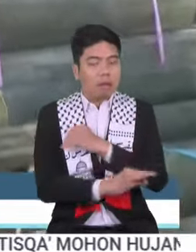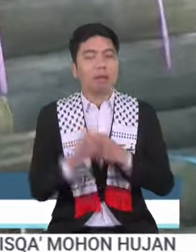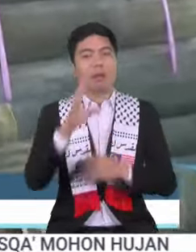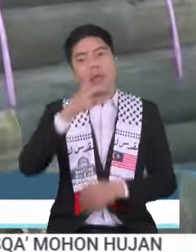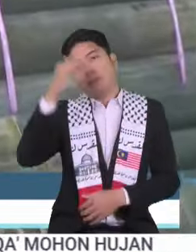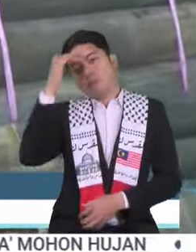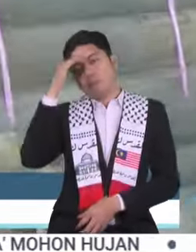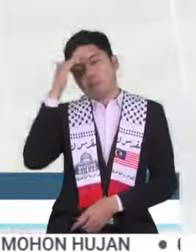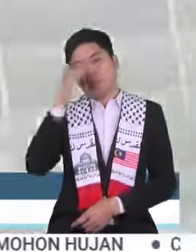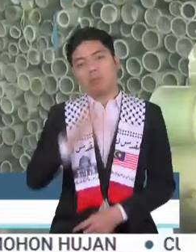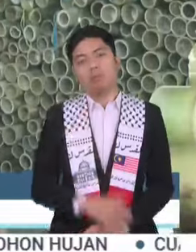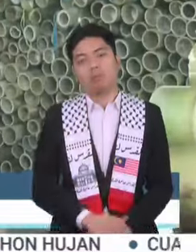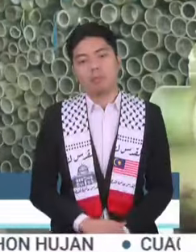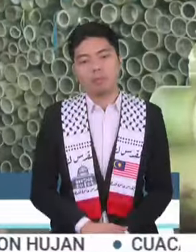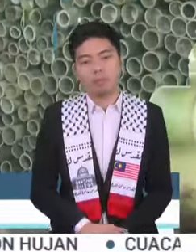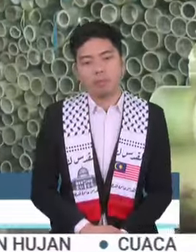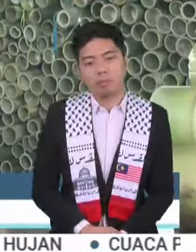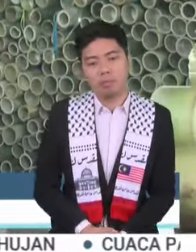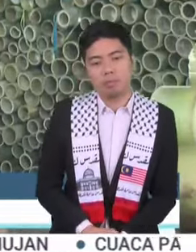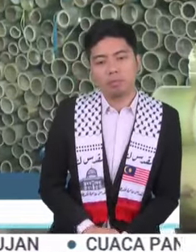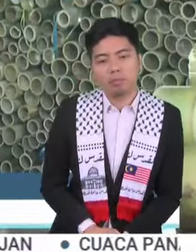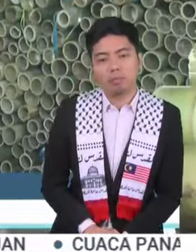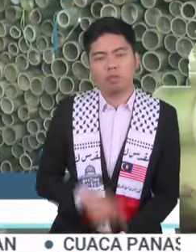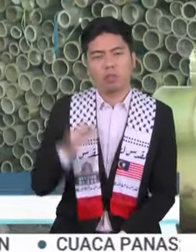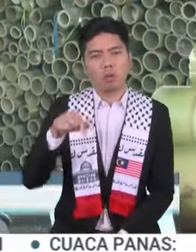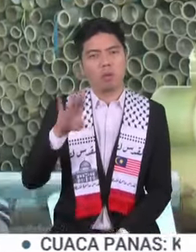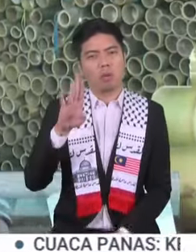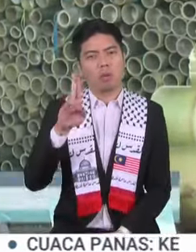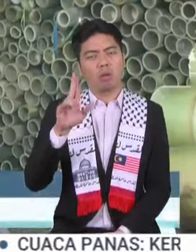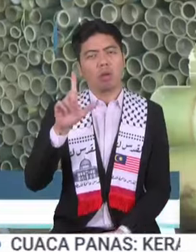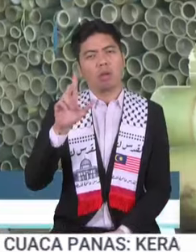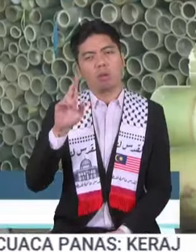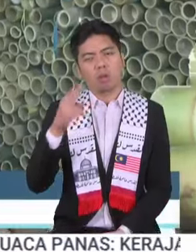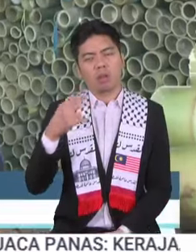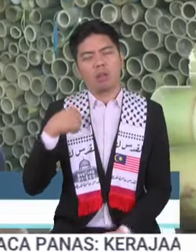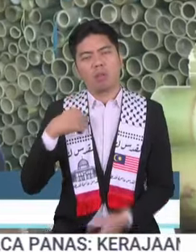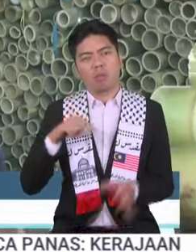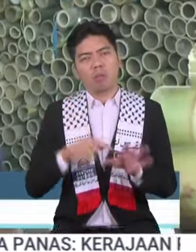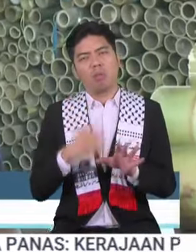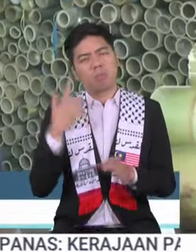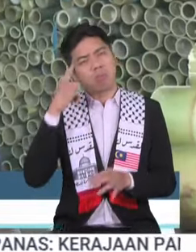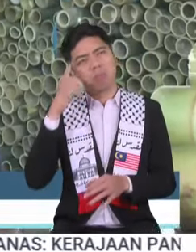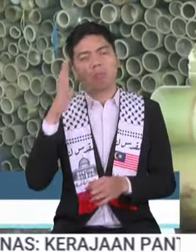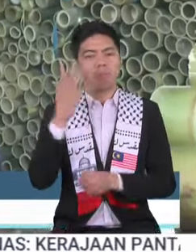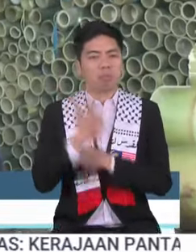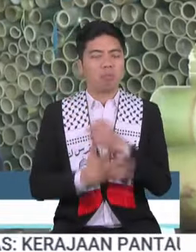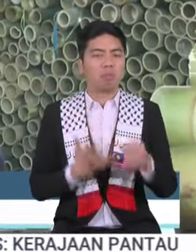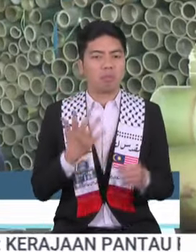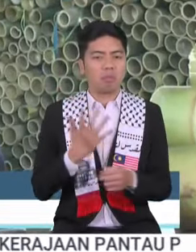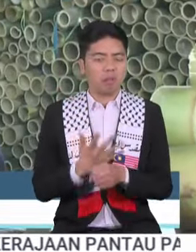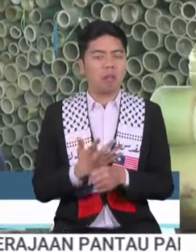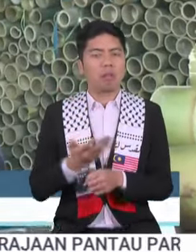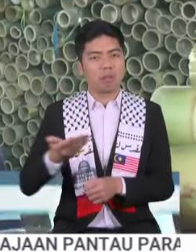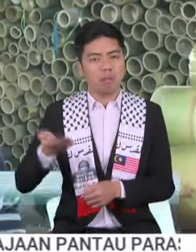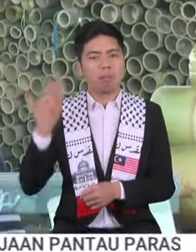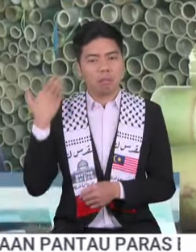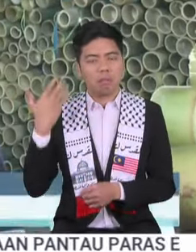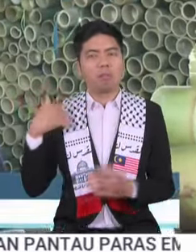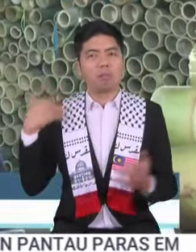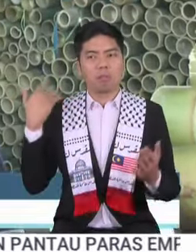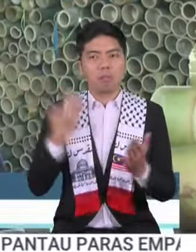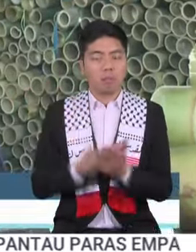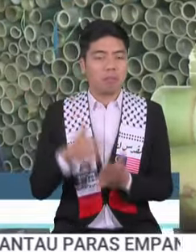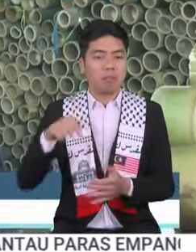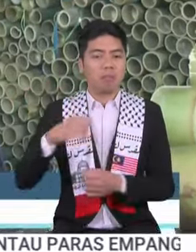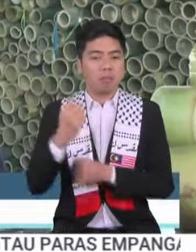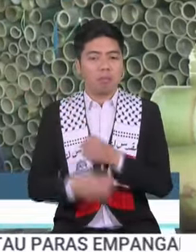Johor. Ini, buluh ni saya mula pada 5 tahun lepas. Juga 5 tahun lepas dah. So sampai